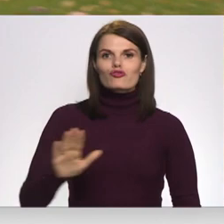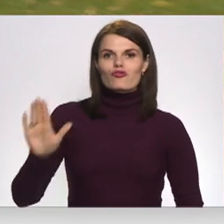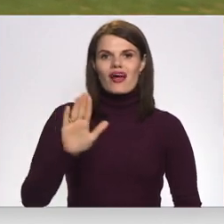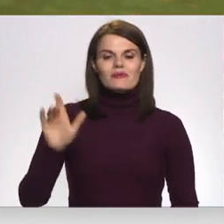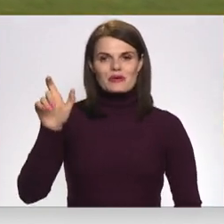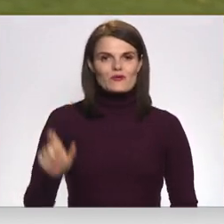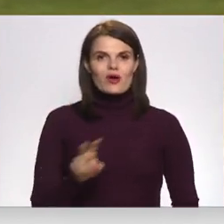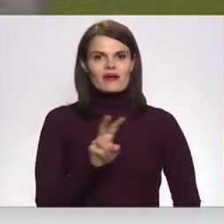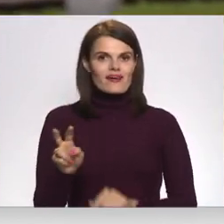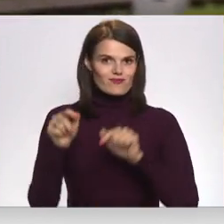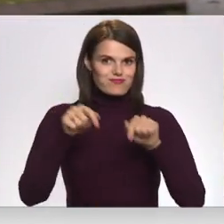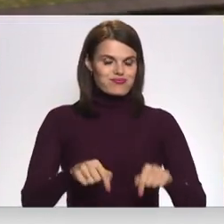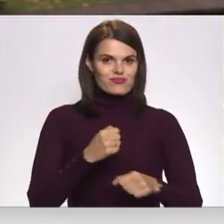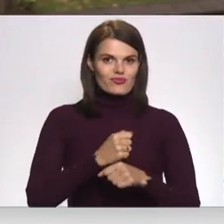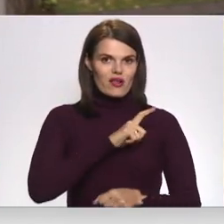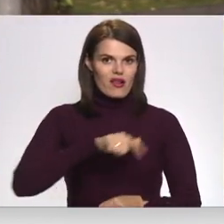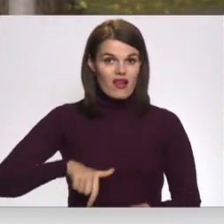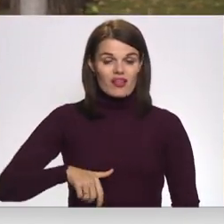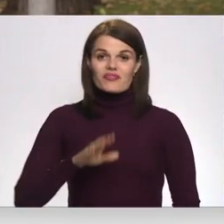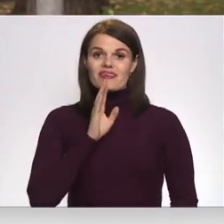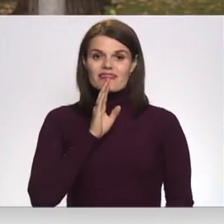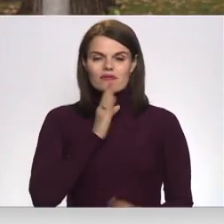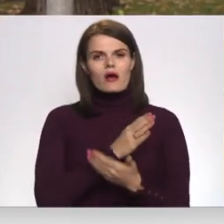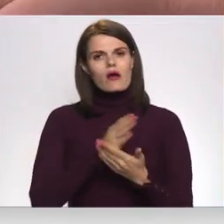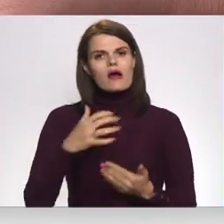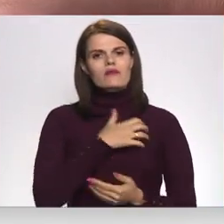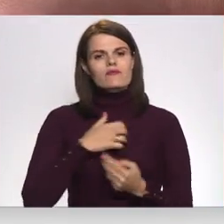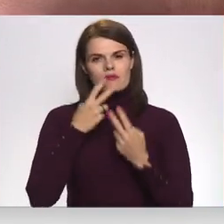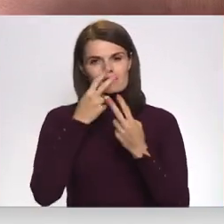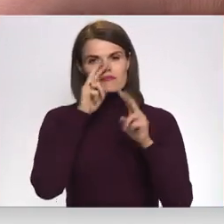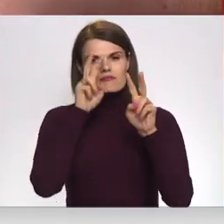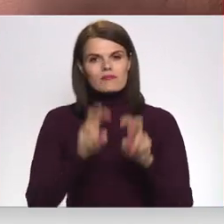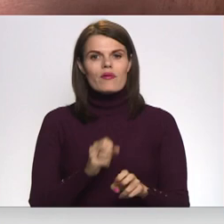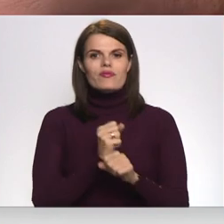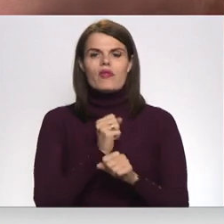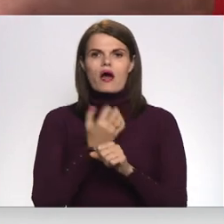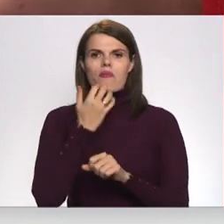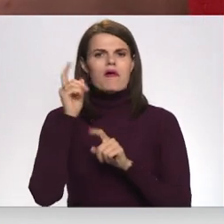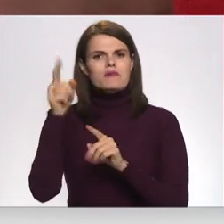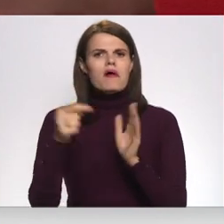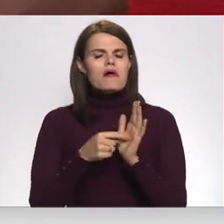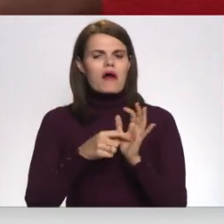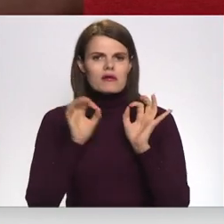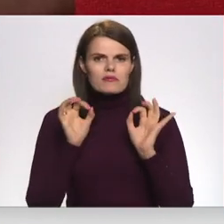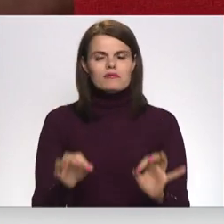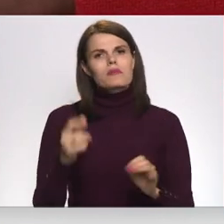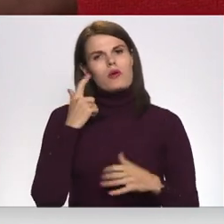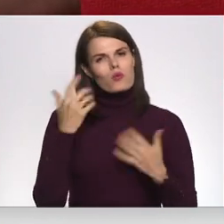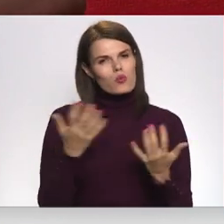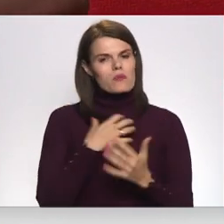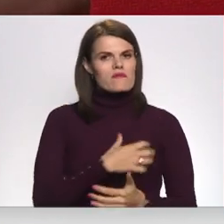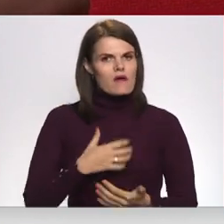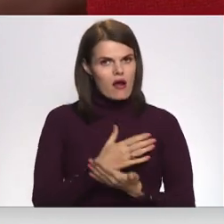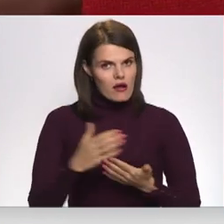kuri ierodas strādāt šeit. Sievietēm rūpīgi jāizpēta piedāvātais darbs ārzemēs, piemēram, jāpadomā,